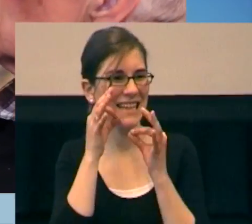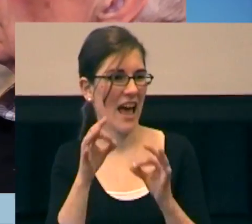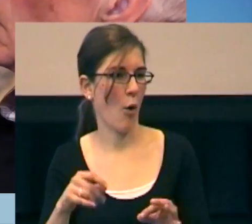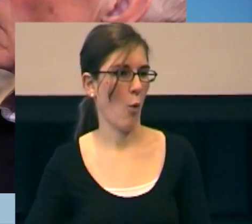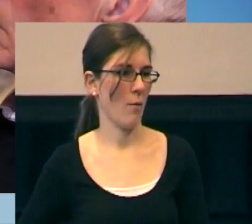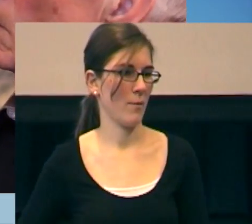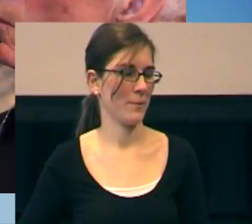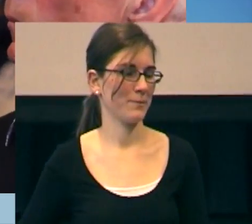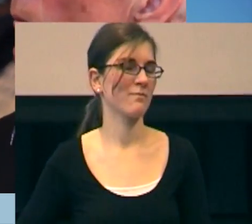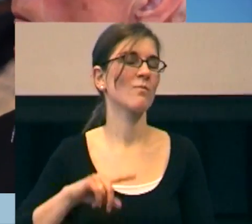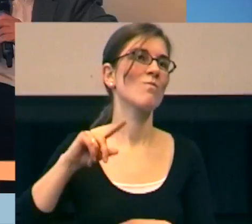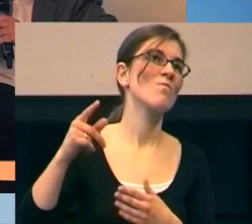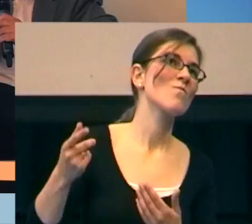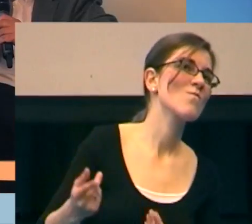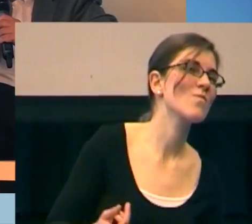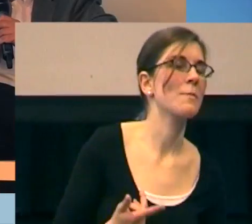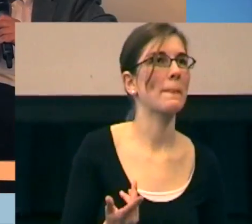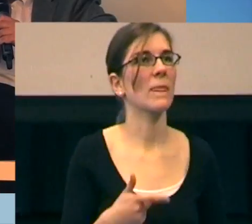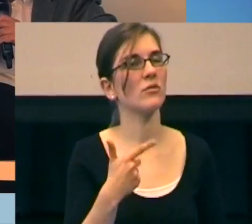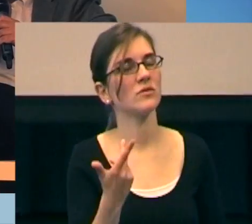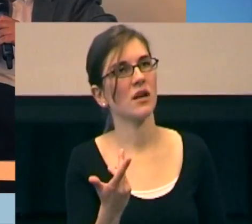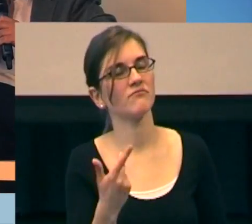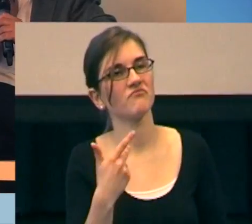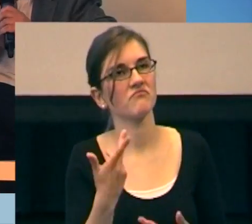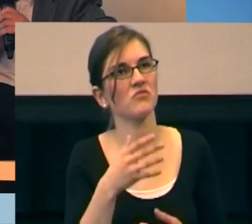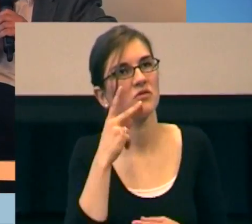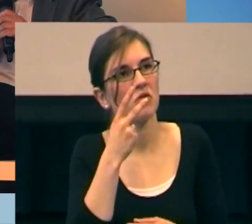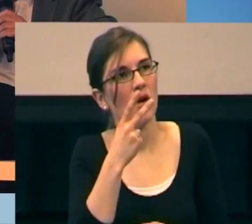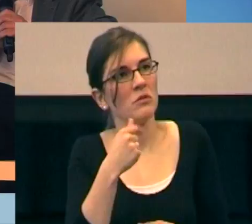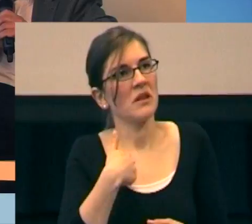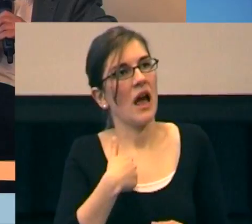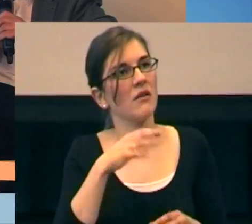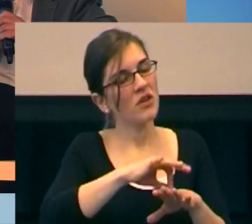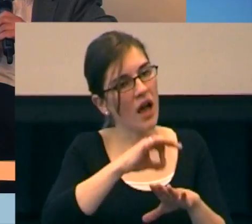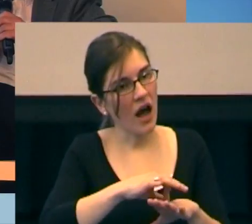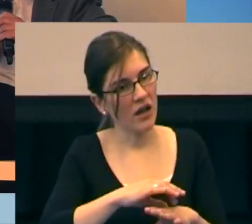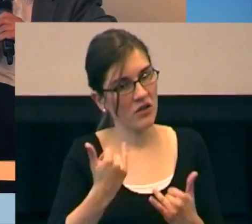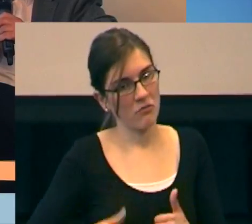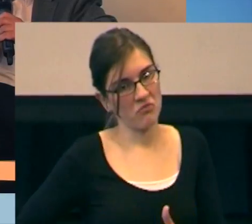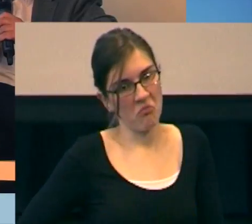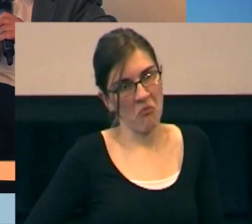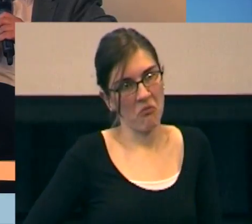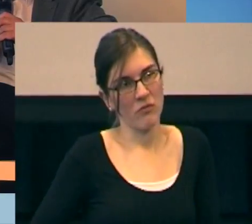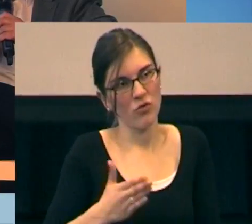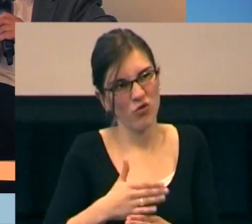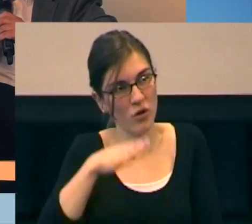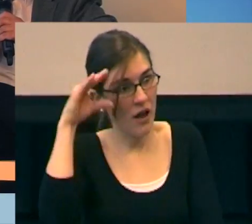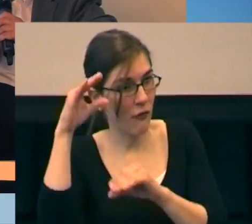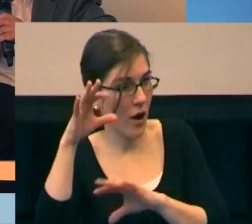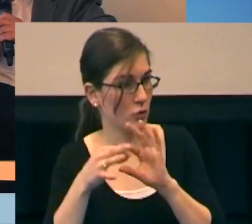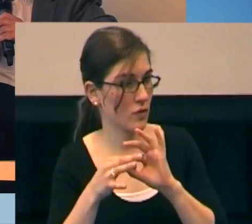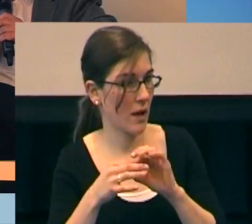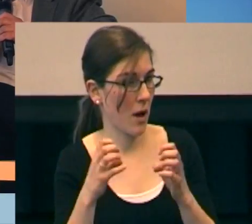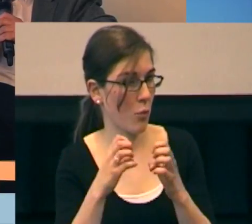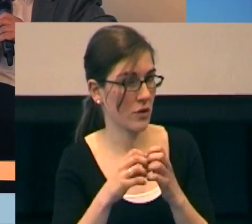natürlich immer noch der Punkt dazu wie viel hat der betreffende Arzt der da jetzt getastet hat überhaupt schon Erfahrung mit Prostatakrebsen wenn